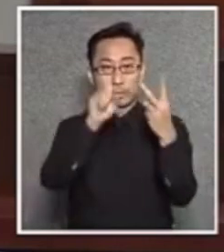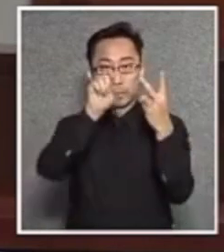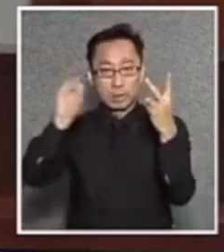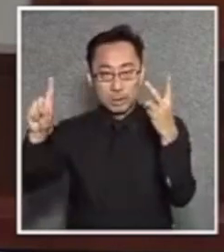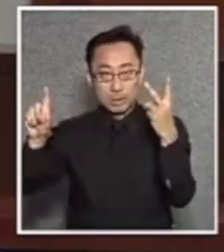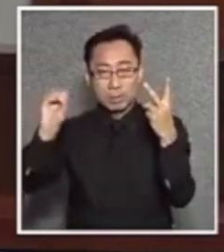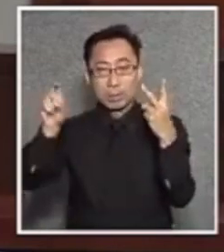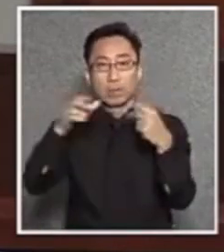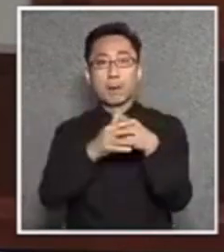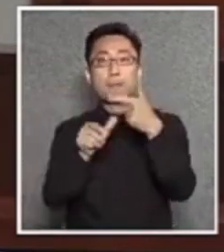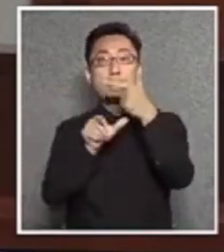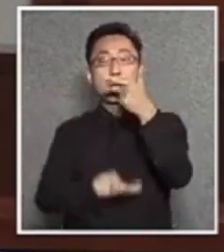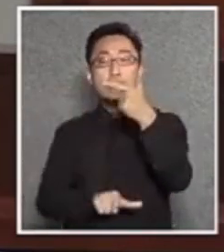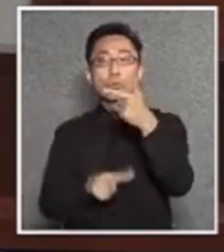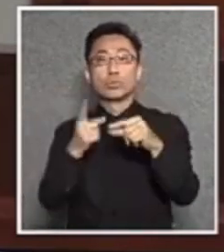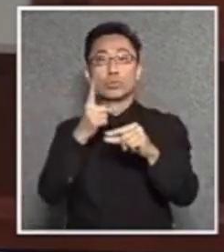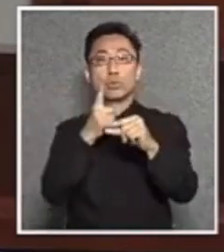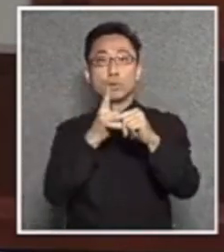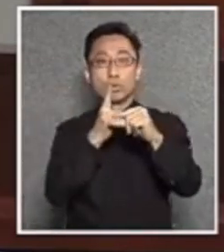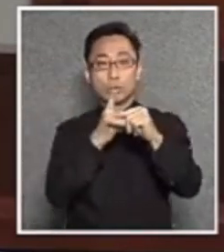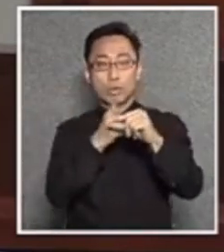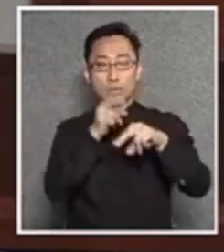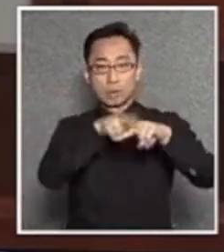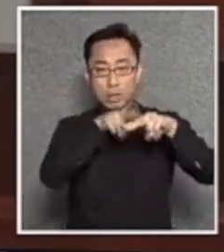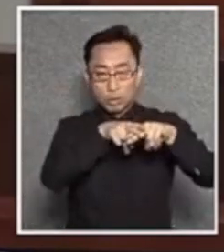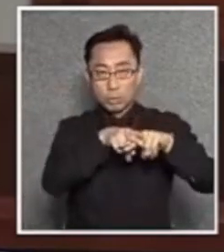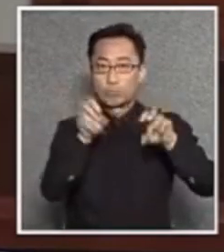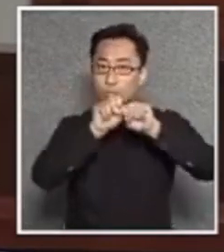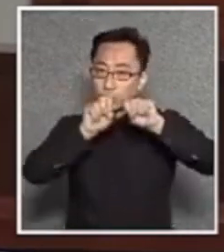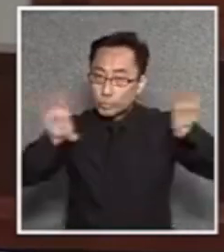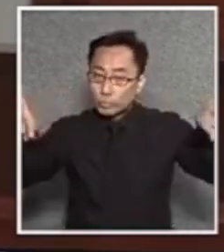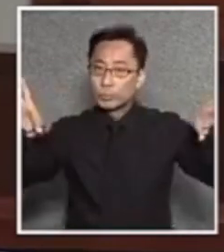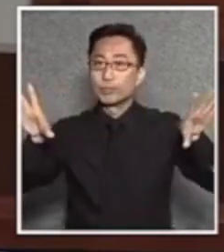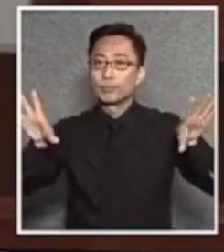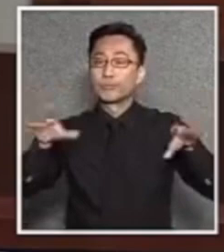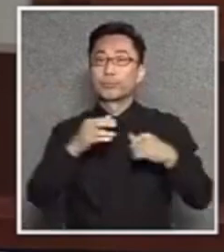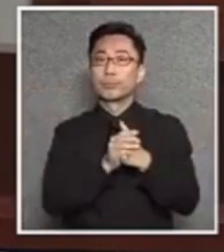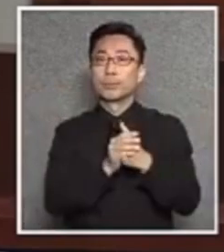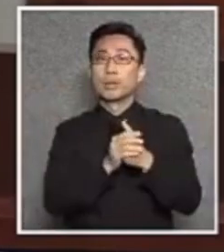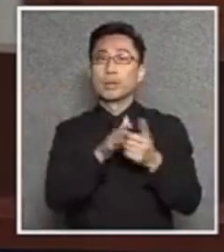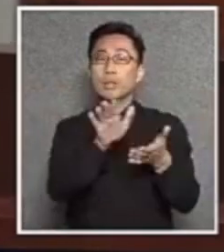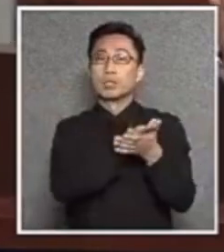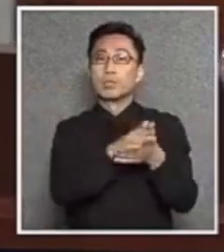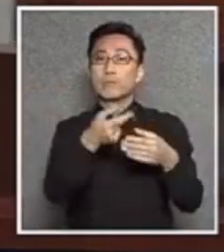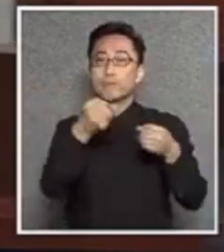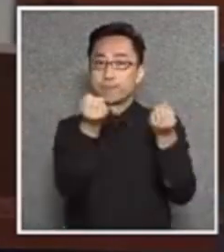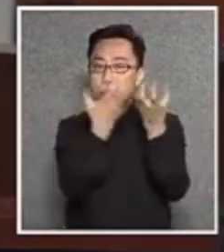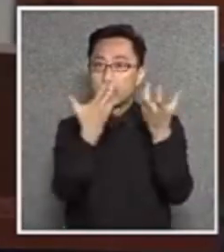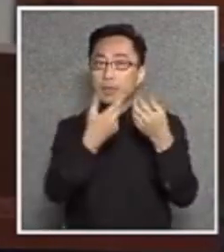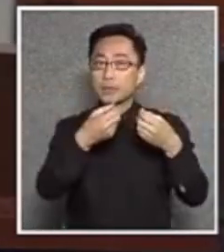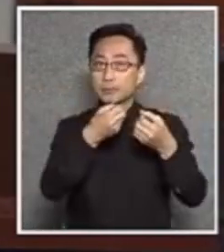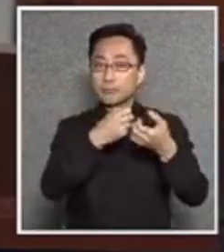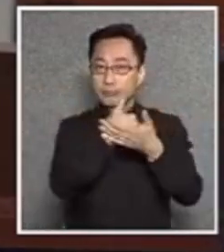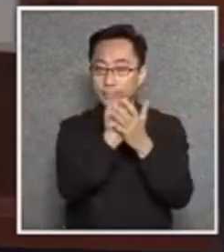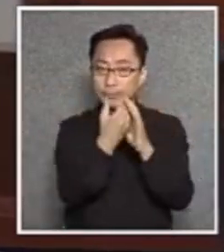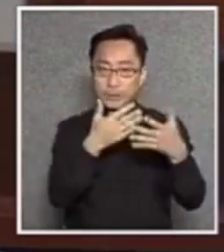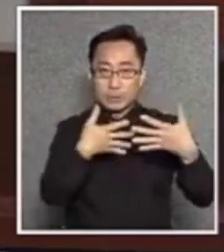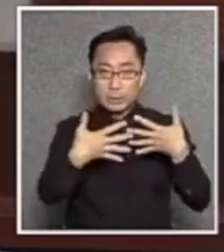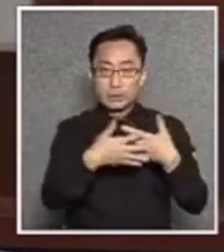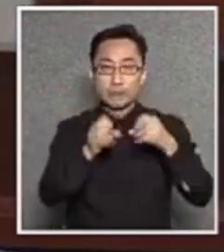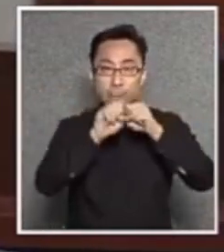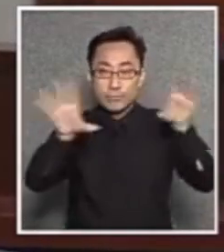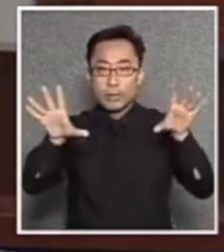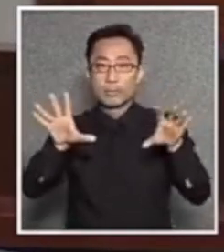2010年8月中共中宣布8月25日就人質慘案發俾所有內地的傳媒一個通